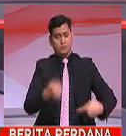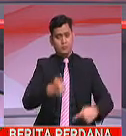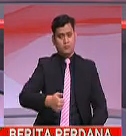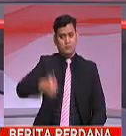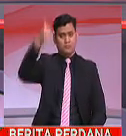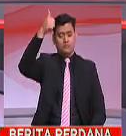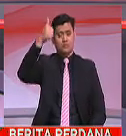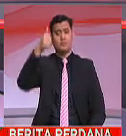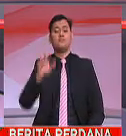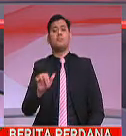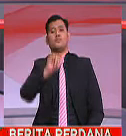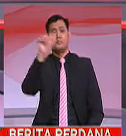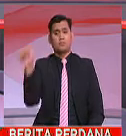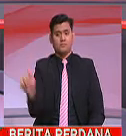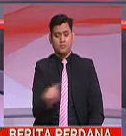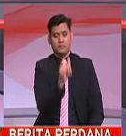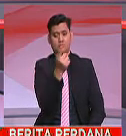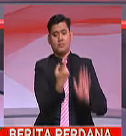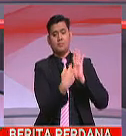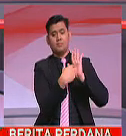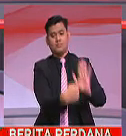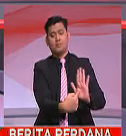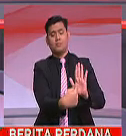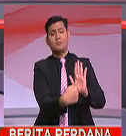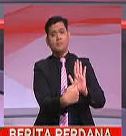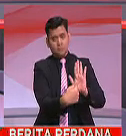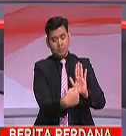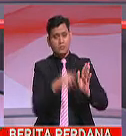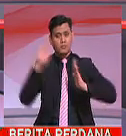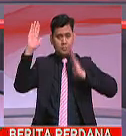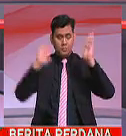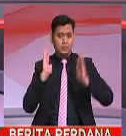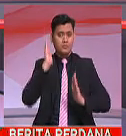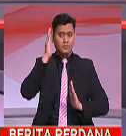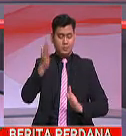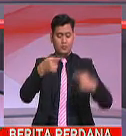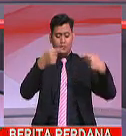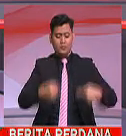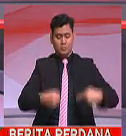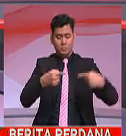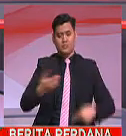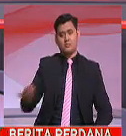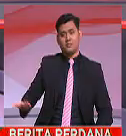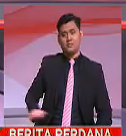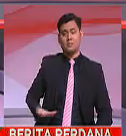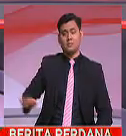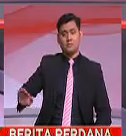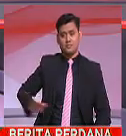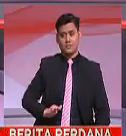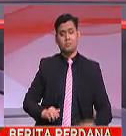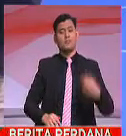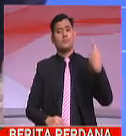Asia 2012 satu jam menyaksikan beliau akan memulihkan kempi menentang tuan rumah Bangladesh pada 11 Maret tahun depan